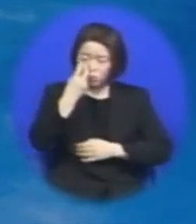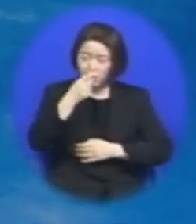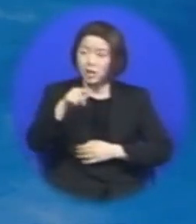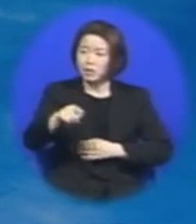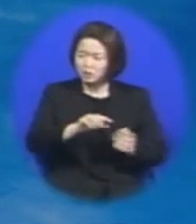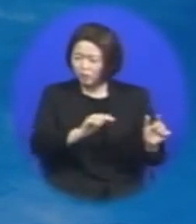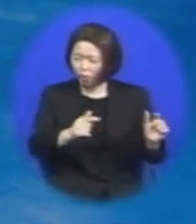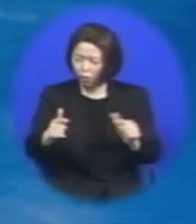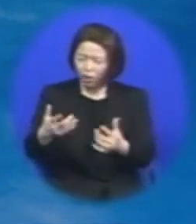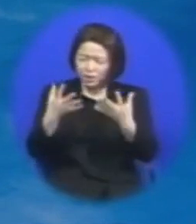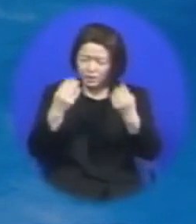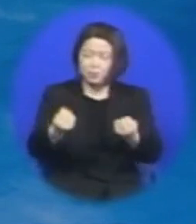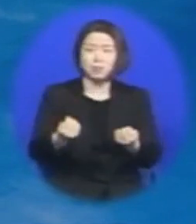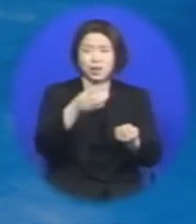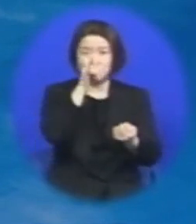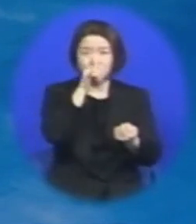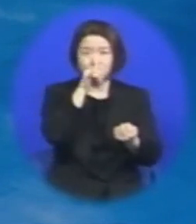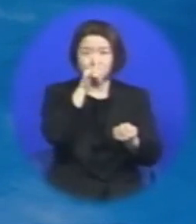너무